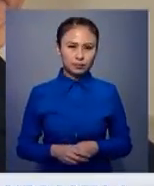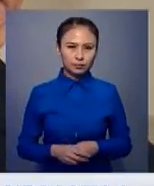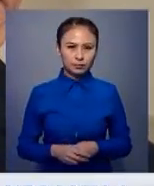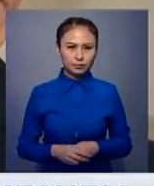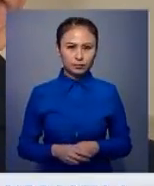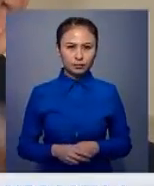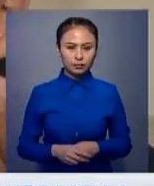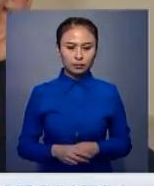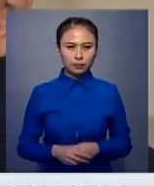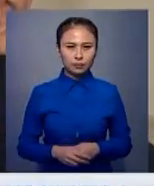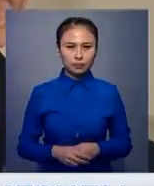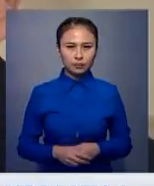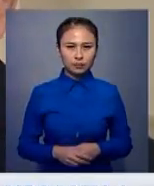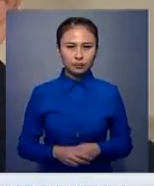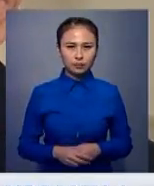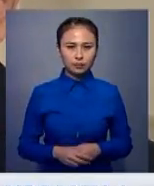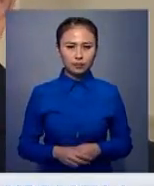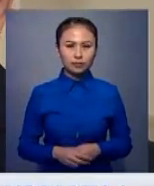оқуға,